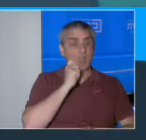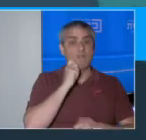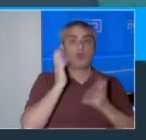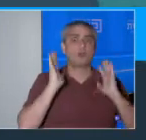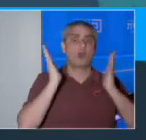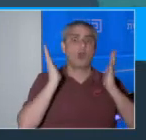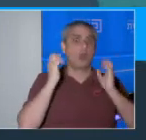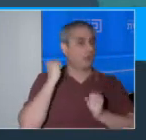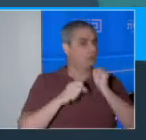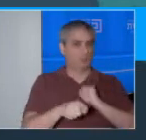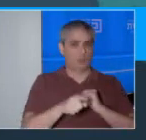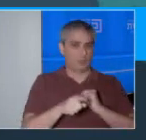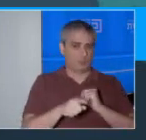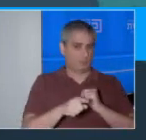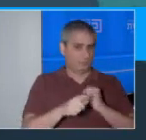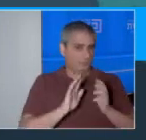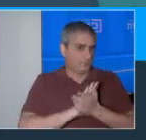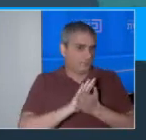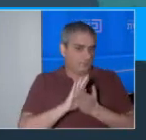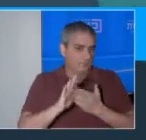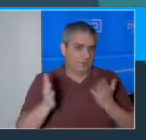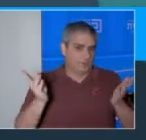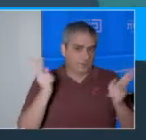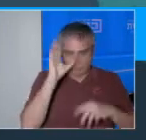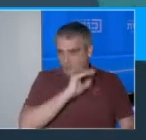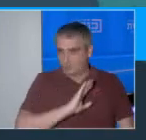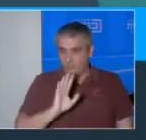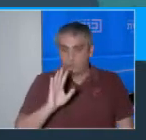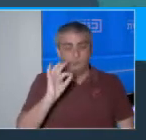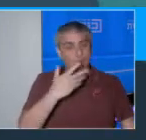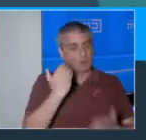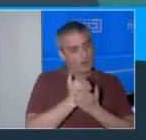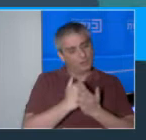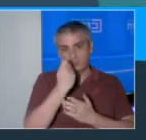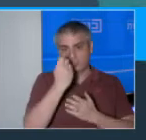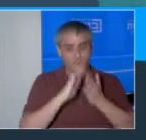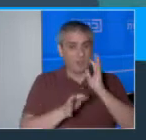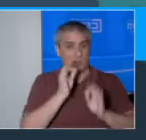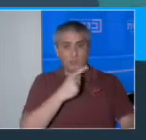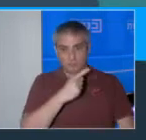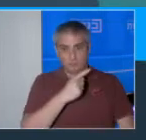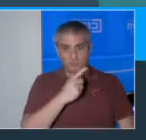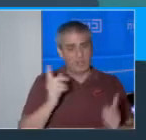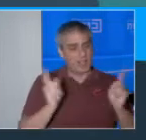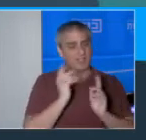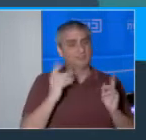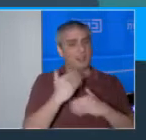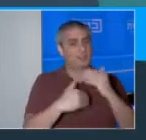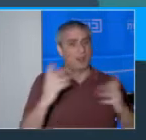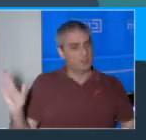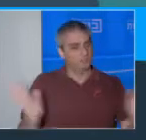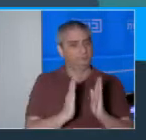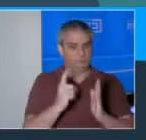הכל כך קשות הללו, שזה פשוט בלתי נתפס, שבשביל לחסוך כסף לבתי המשפט, לקצר תהליכים,